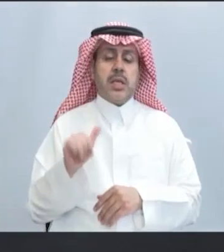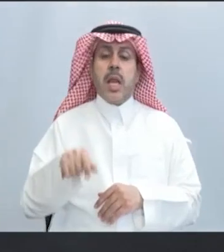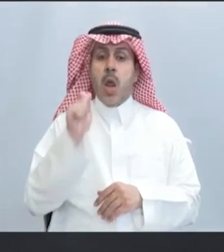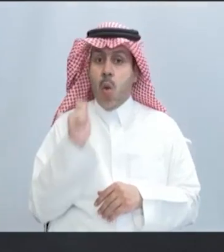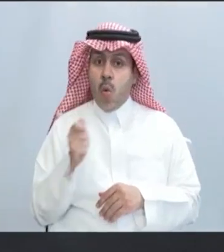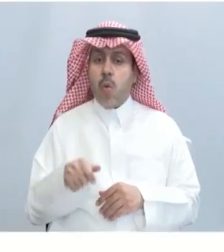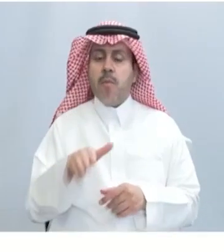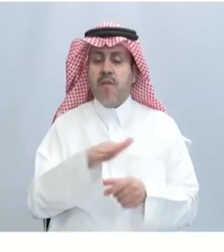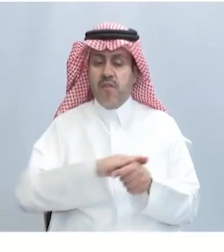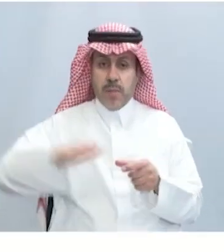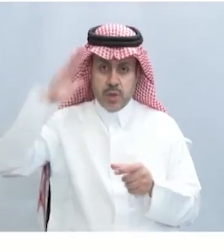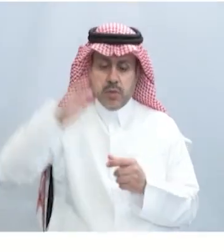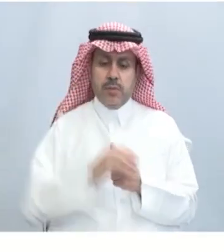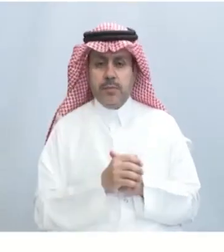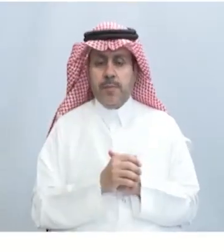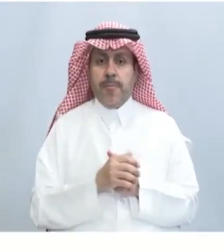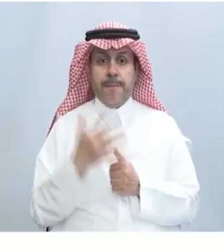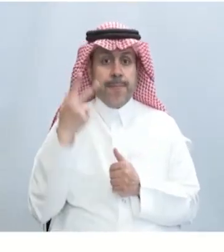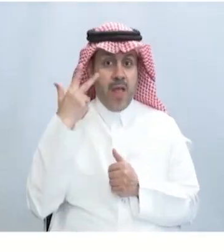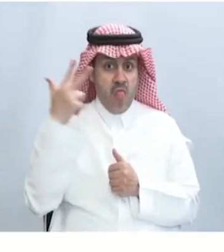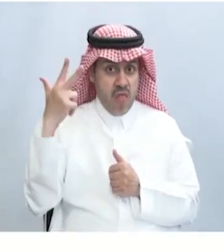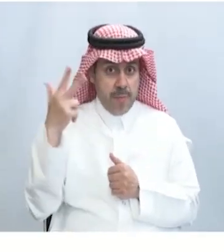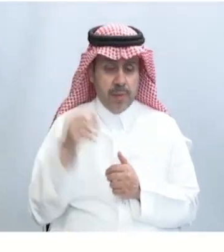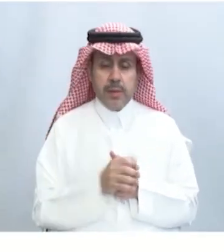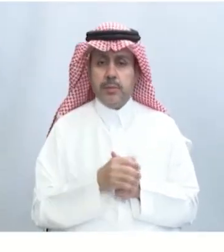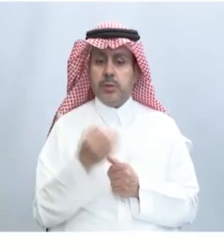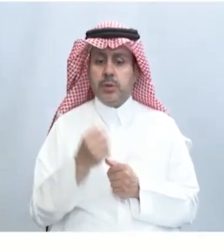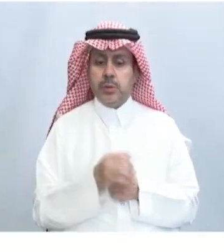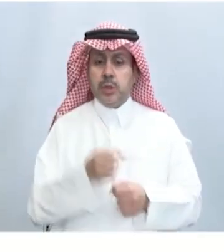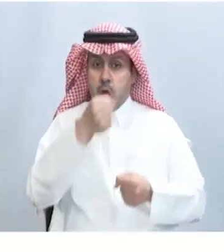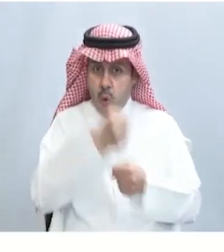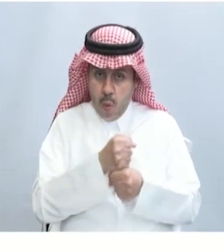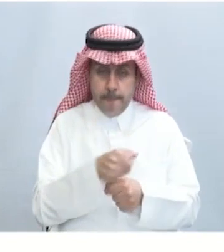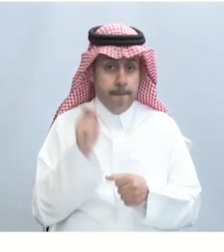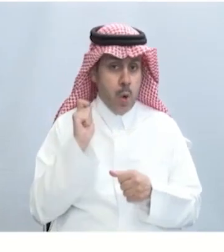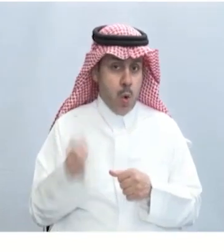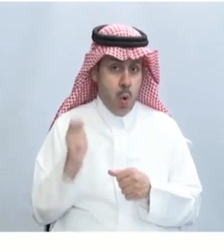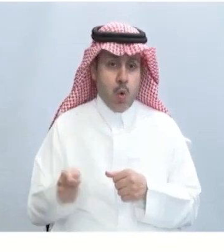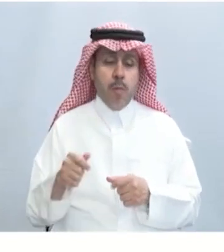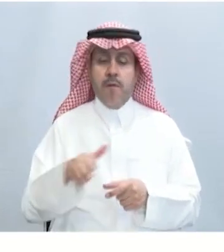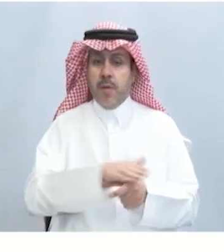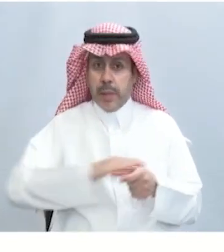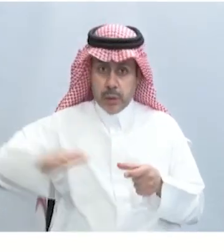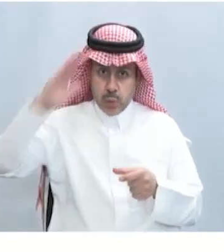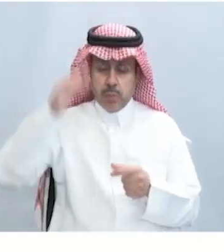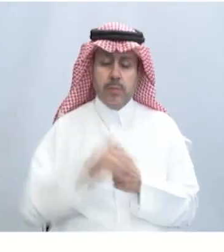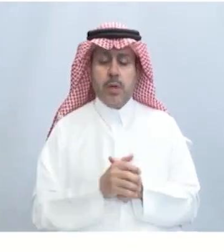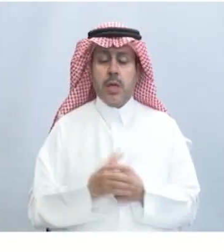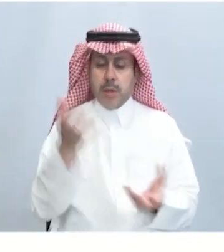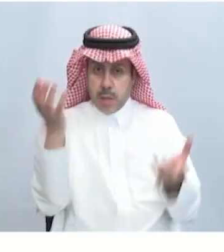ايضا في الماده الثامنه ماذا تقول هذه الماده يقوم الحكم في المملكه العربيه السعوديه على اساس